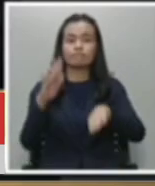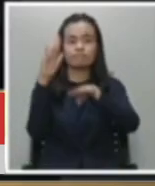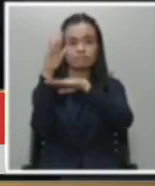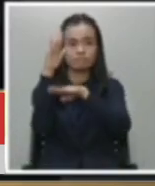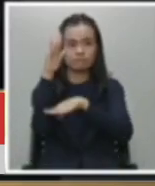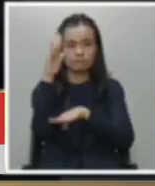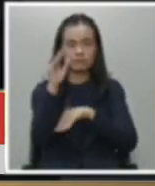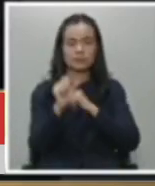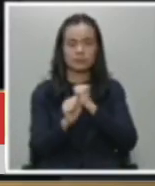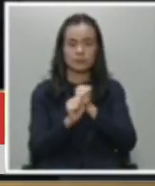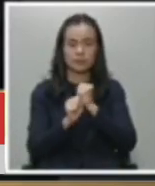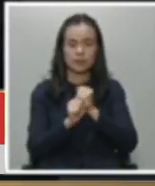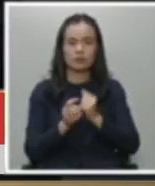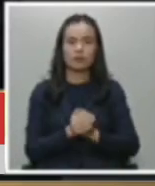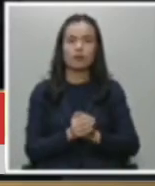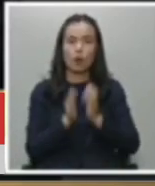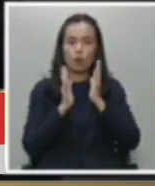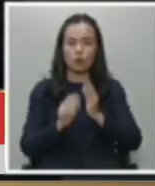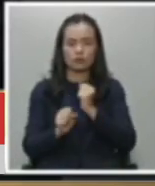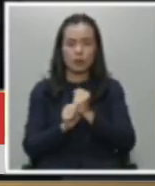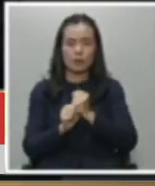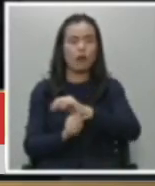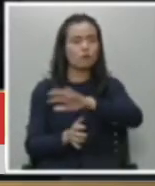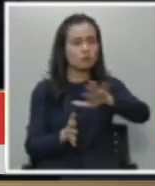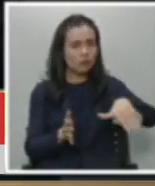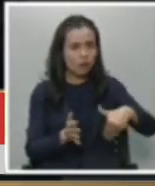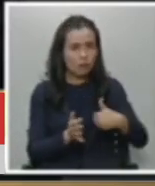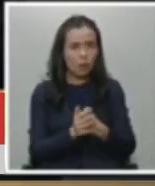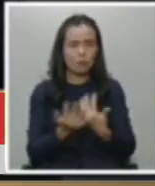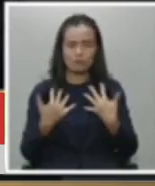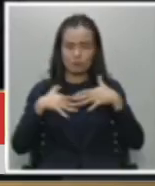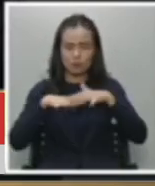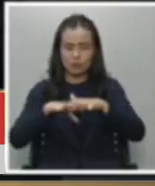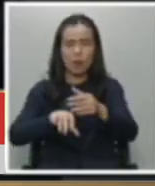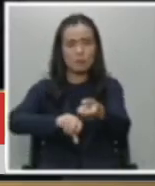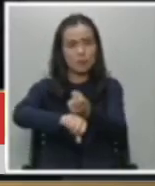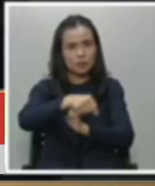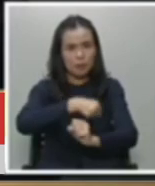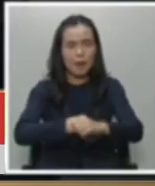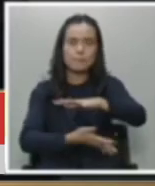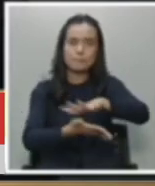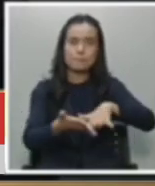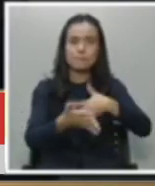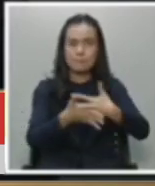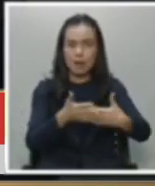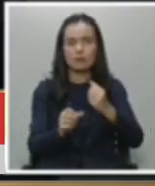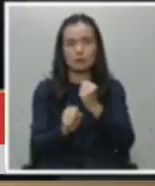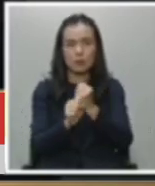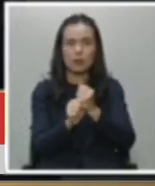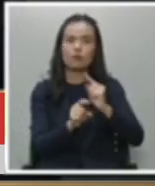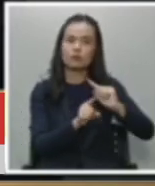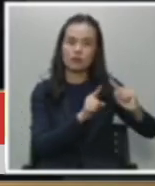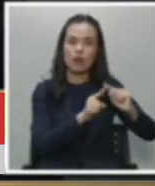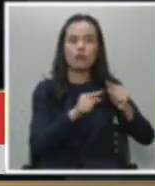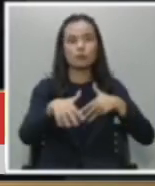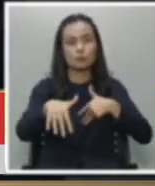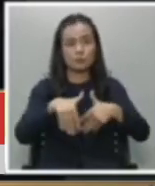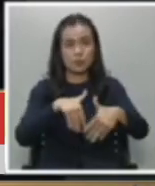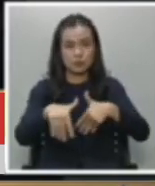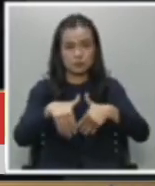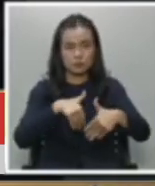ของเจ้าหน้าที่ทุกคนนั้นได้มีการประสานการปฏิบัติได้มีการวางแผนเพื่อจะทำให้ประชาชน